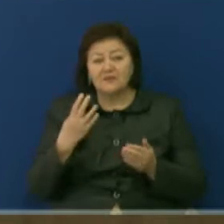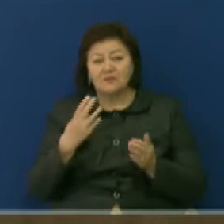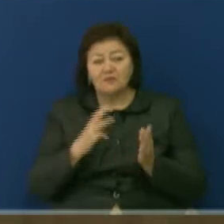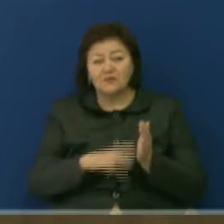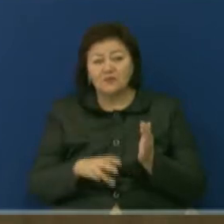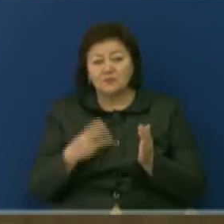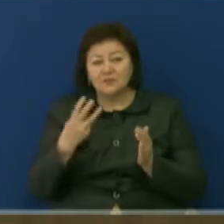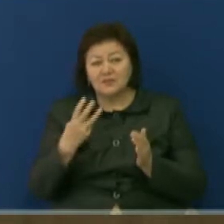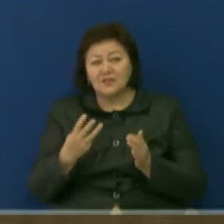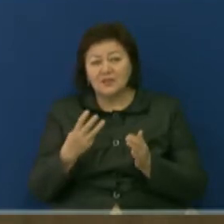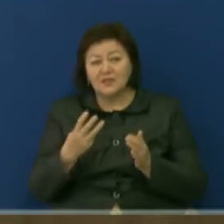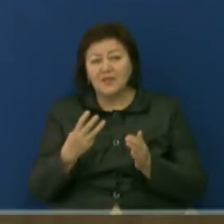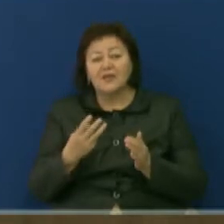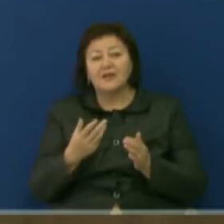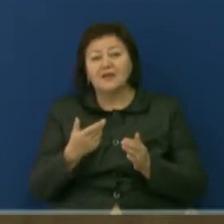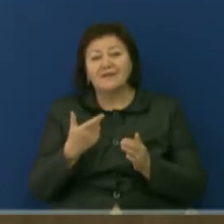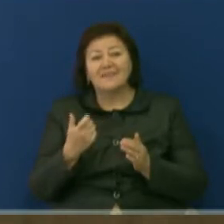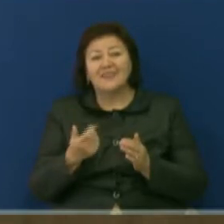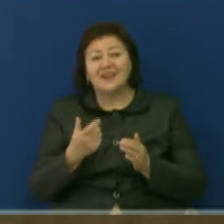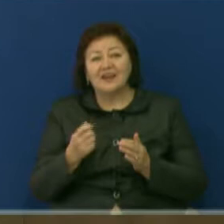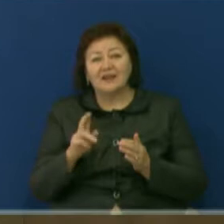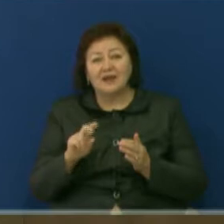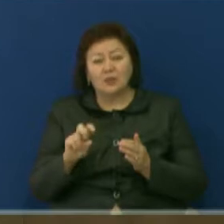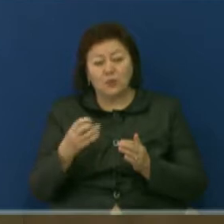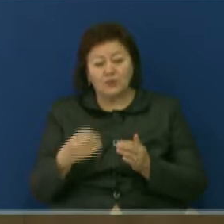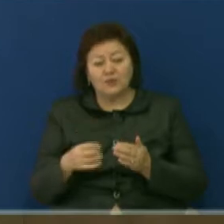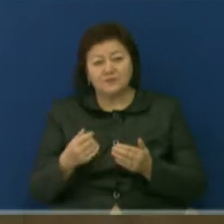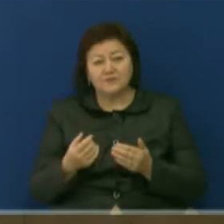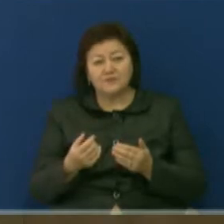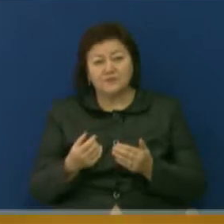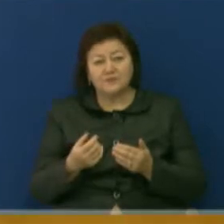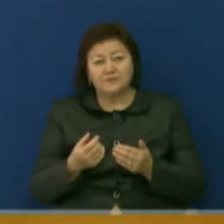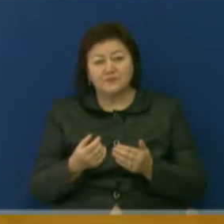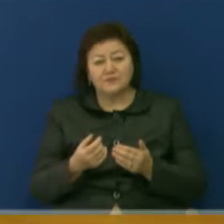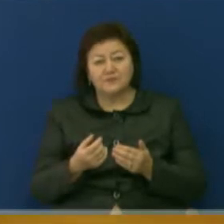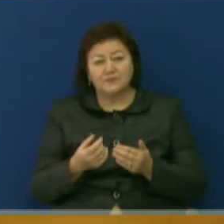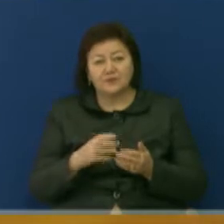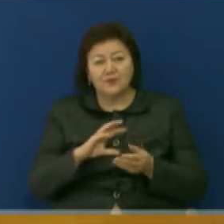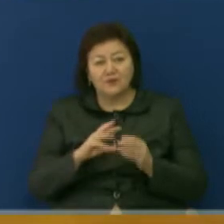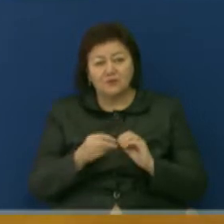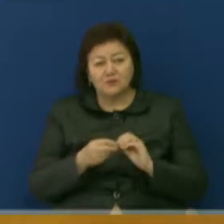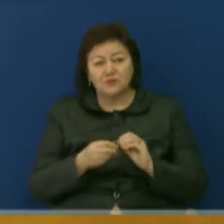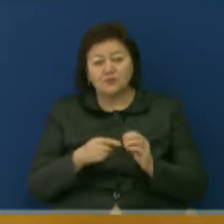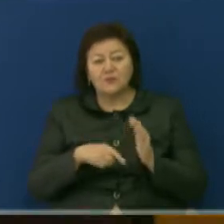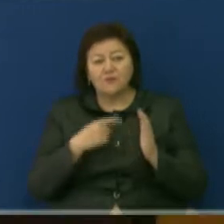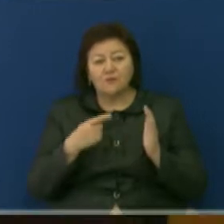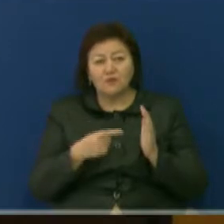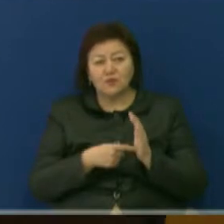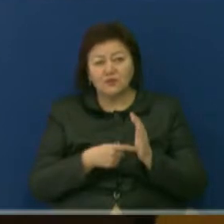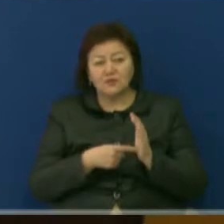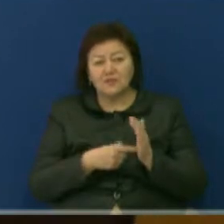мың гигакалорий құрайды. Немесе компанияға 1,5 миллиард теңге шығын келіп отыр. Жалпы қала бойынша жылу қуатының